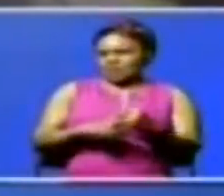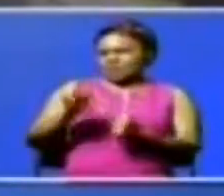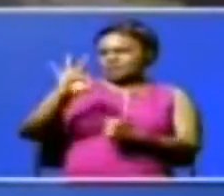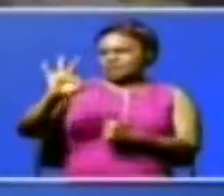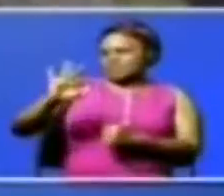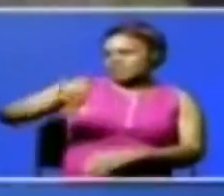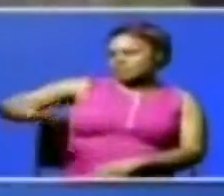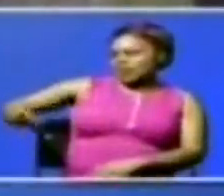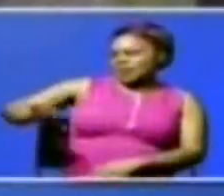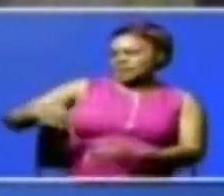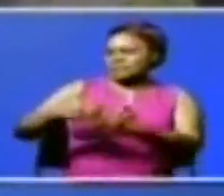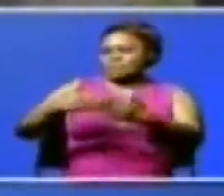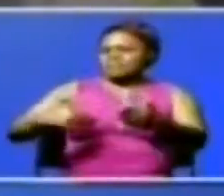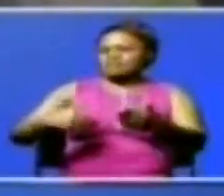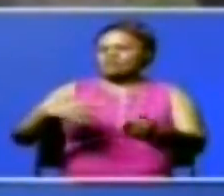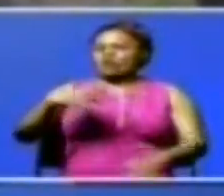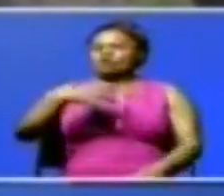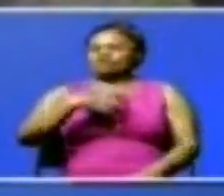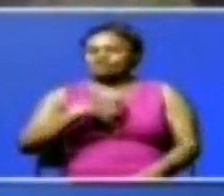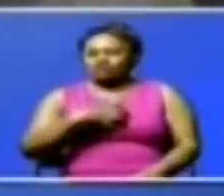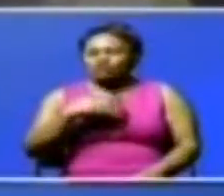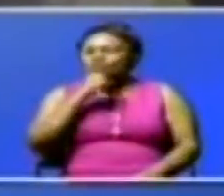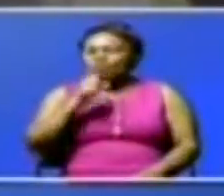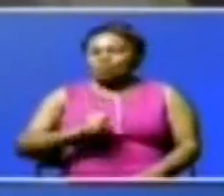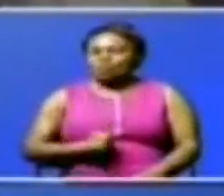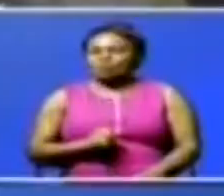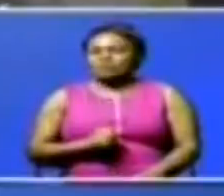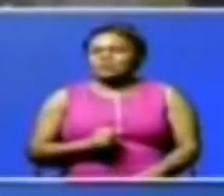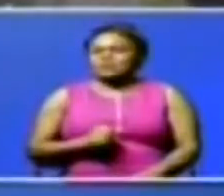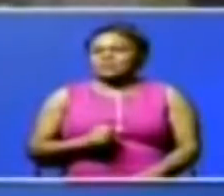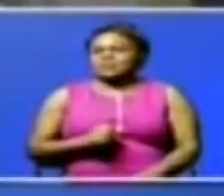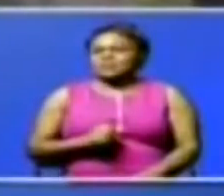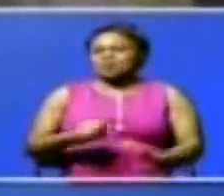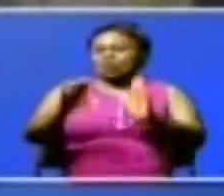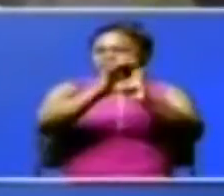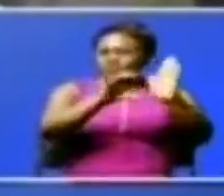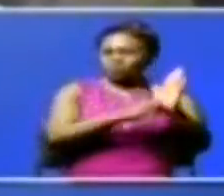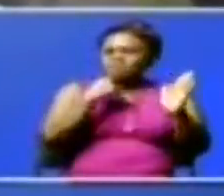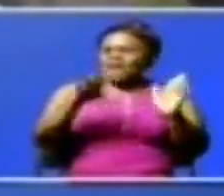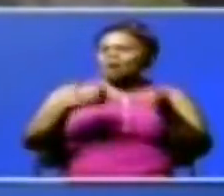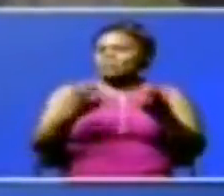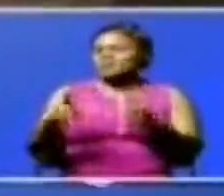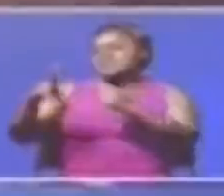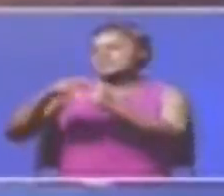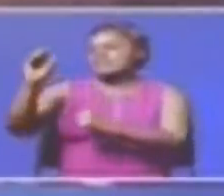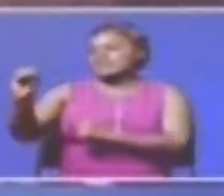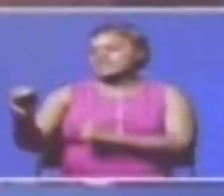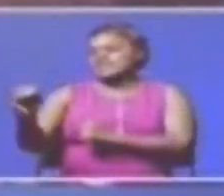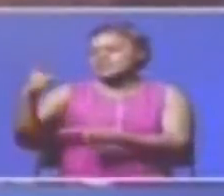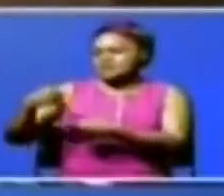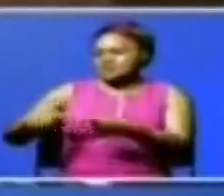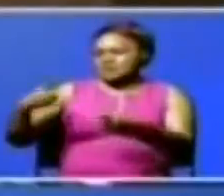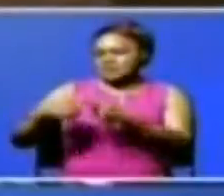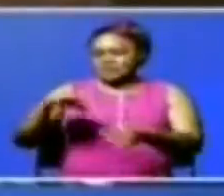tu kabla ya jaji Maraga kufikisha umri wa kustaafu wa majaji, ambao kwa mujibu wa katiba mpya ni miaka 70. Wadadisi